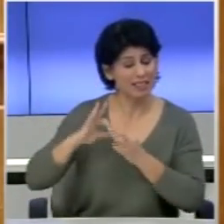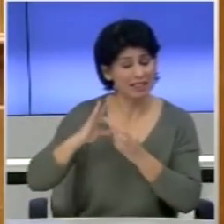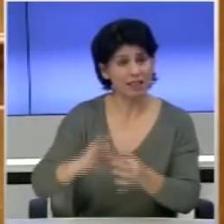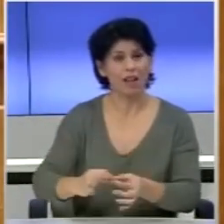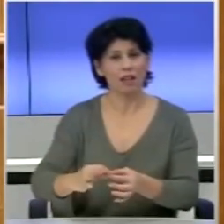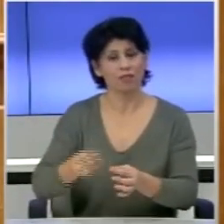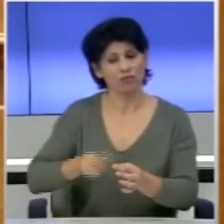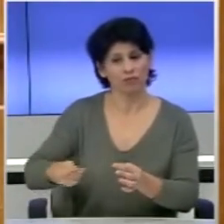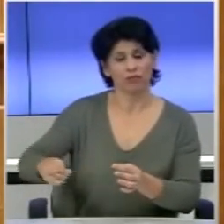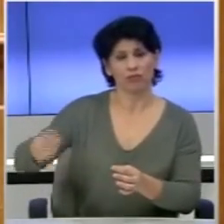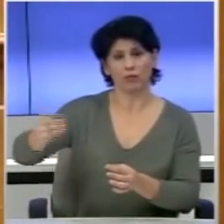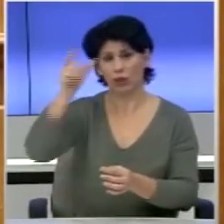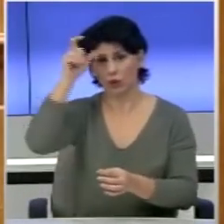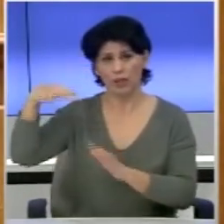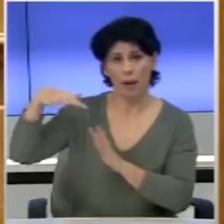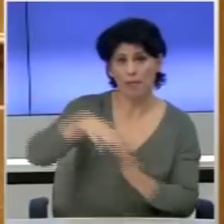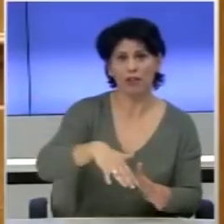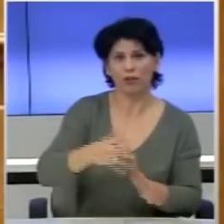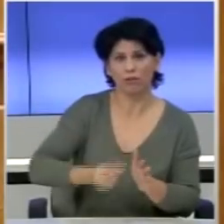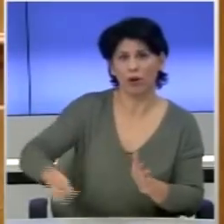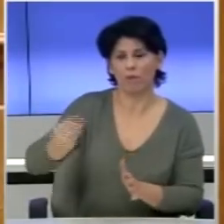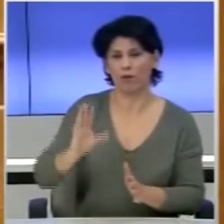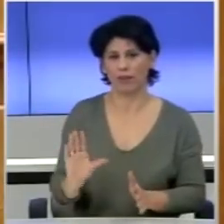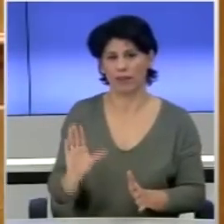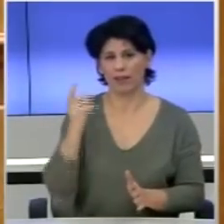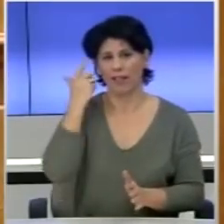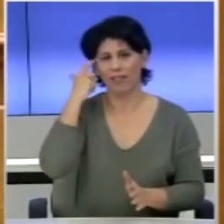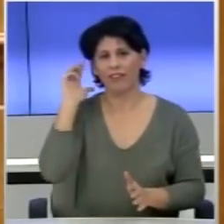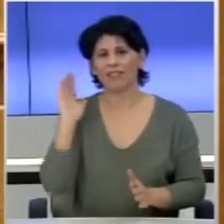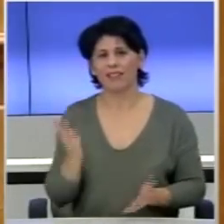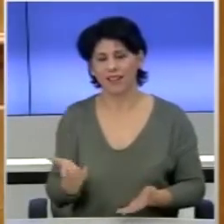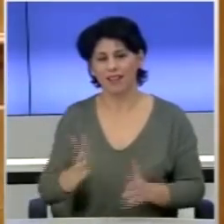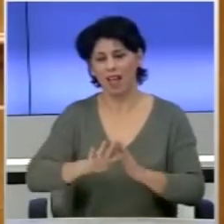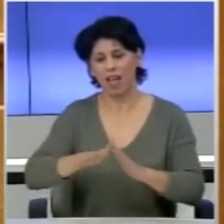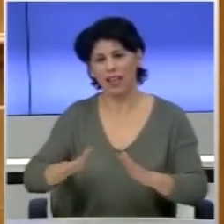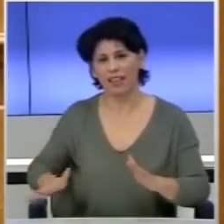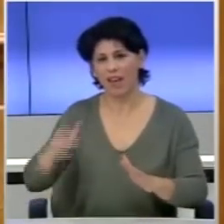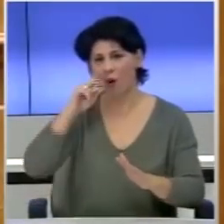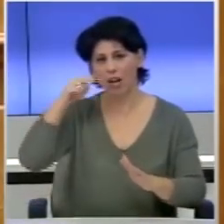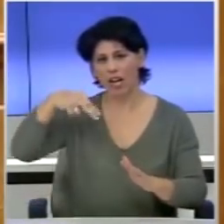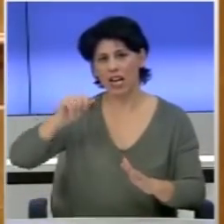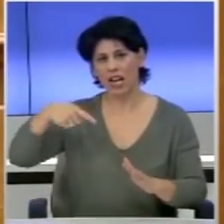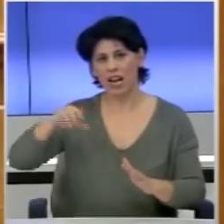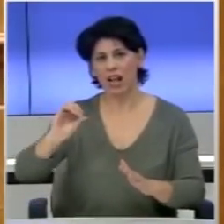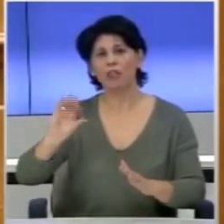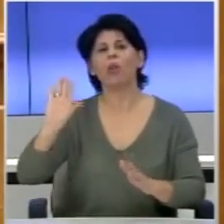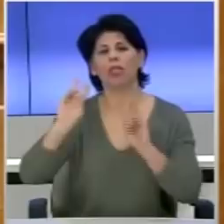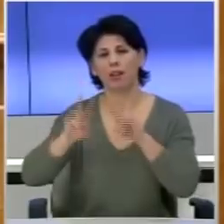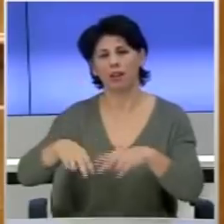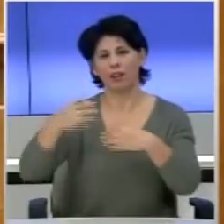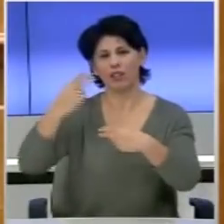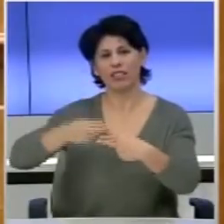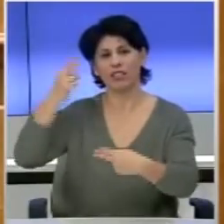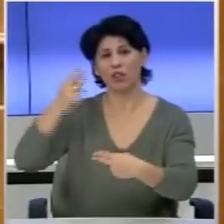να κλιμακώνεται η τουρκική επιθετικότητα? Δεν ξέρετε ότι στο Αιγαίο το ΝΑΤΟ δεν αναγνωρίζει σύνορα?